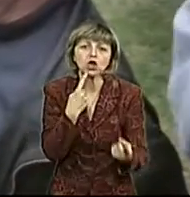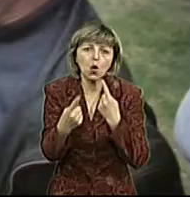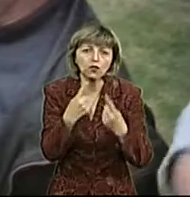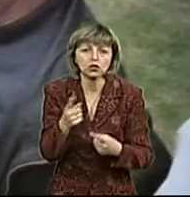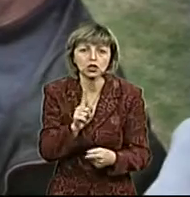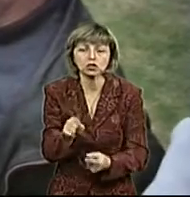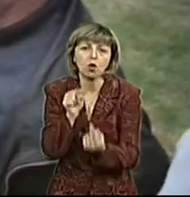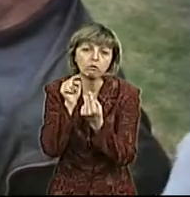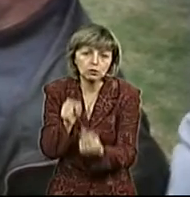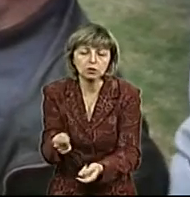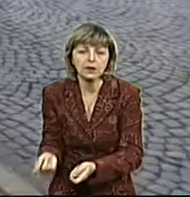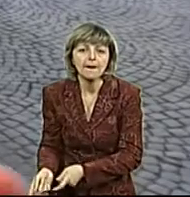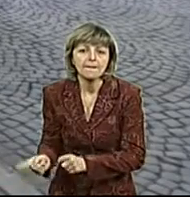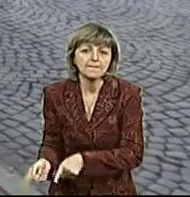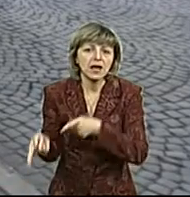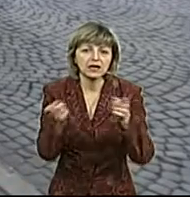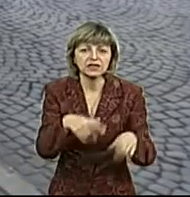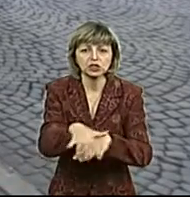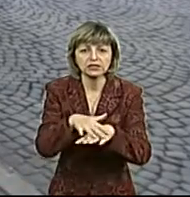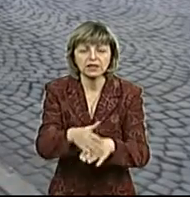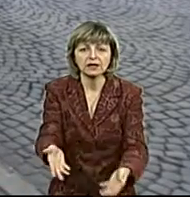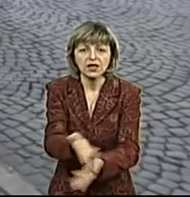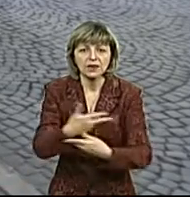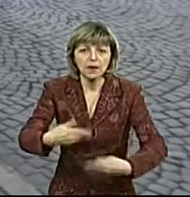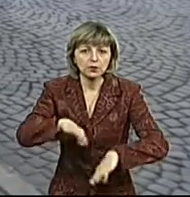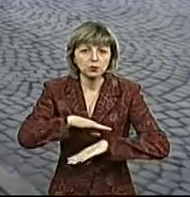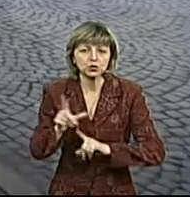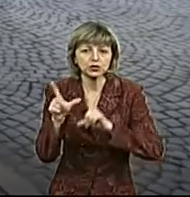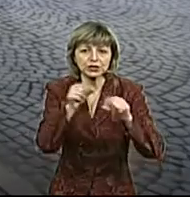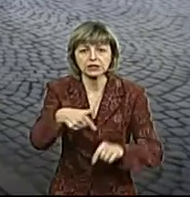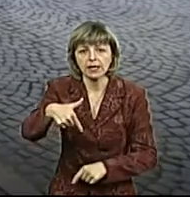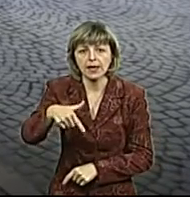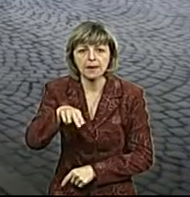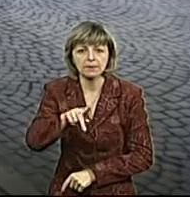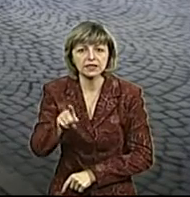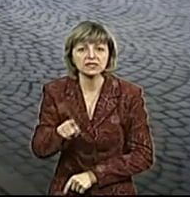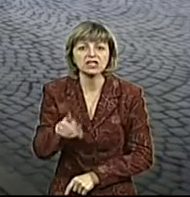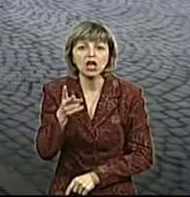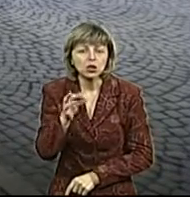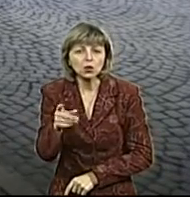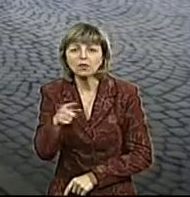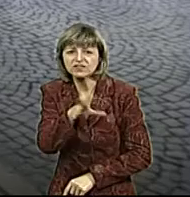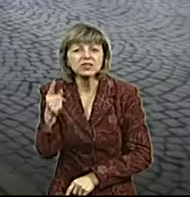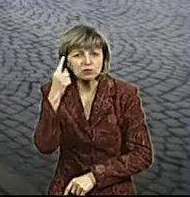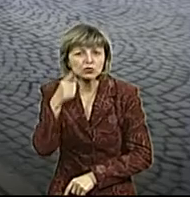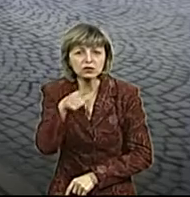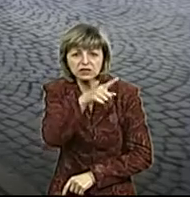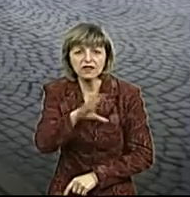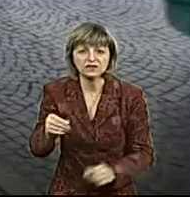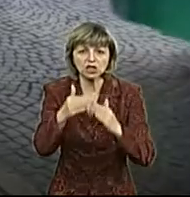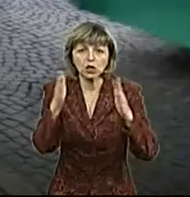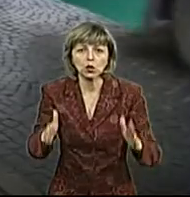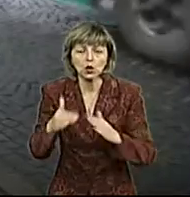проти перенесення ринку. Нам пропонують йти на ГБЗ, але замітьте, будь ласка, всі, що там контейнери всі